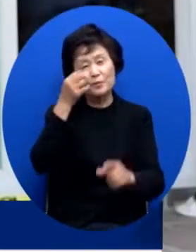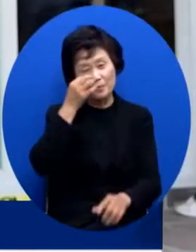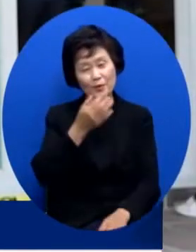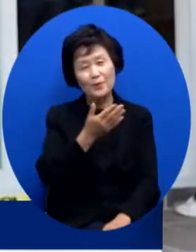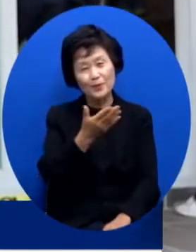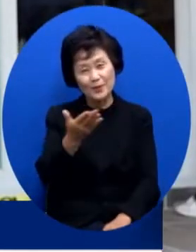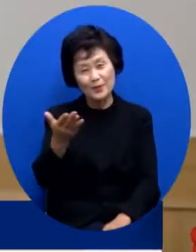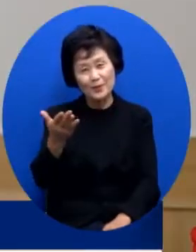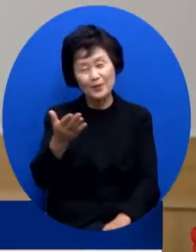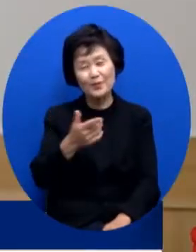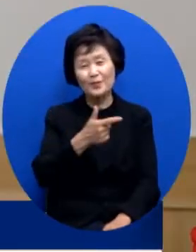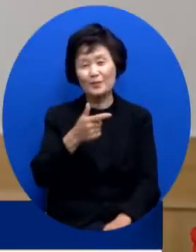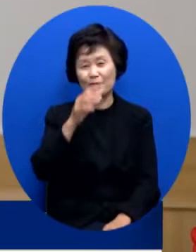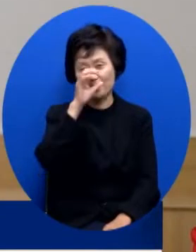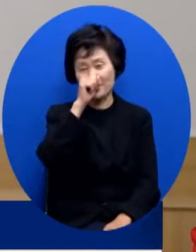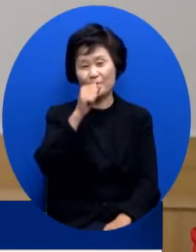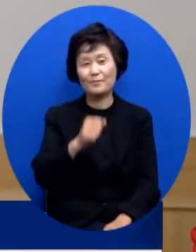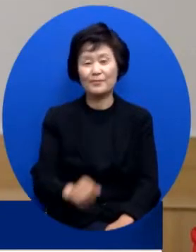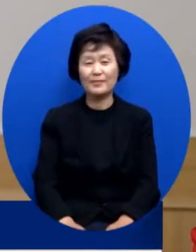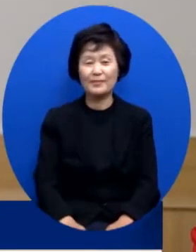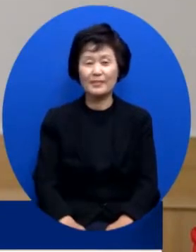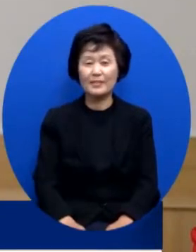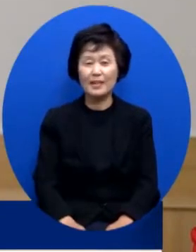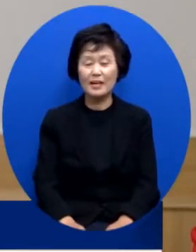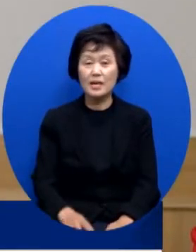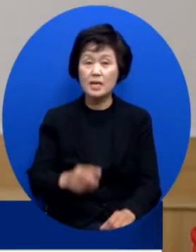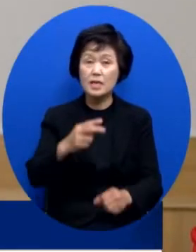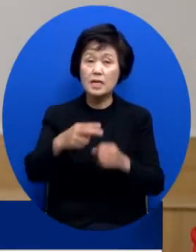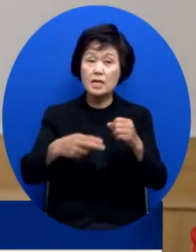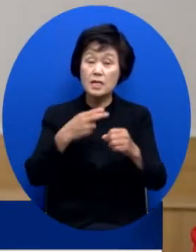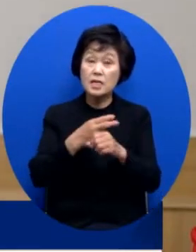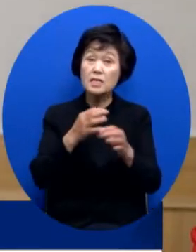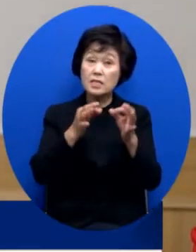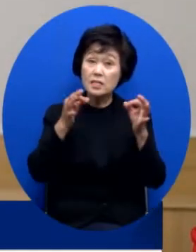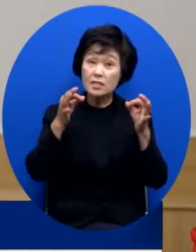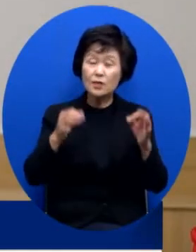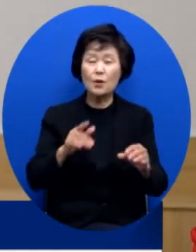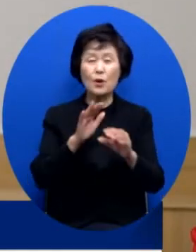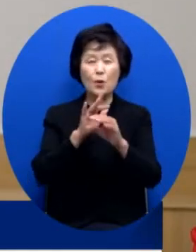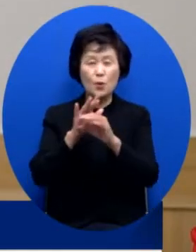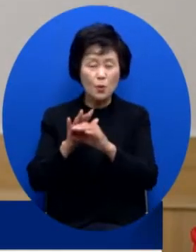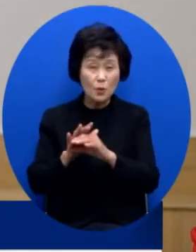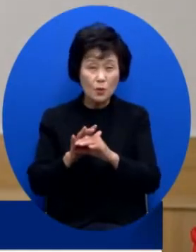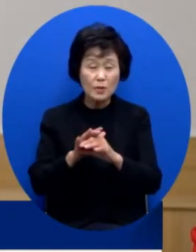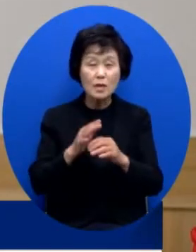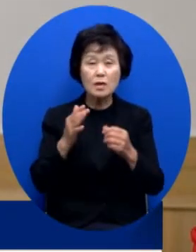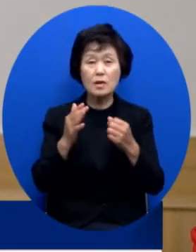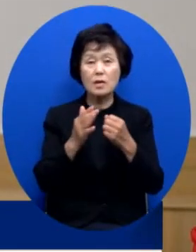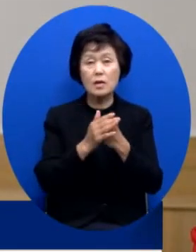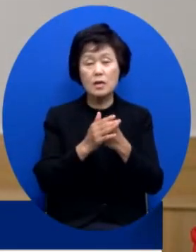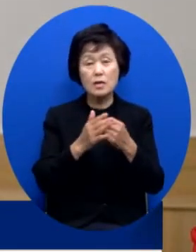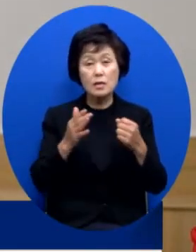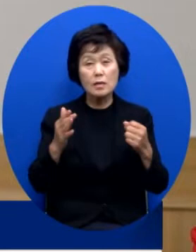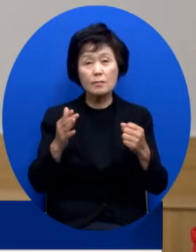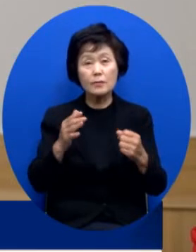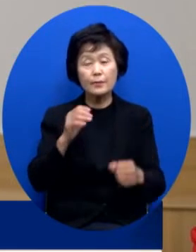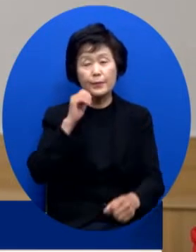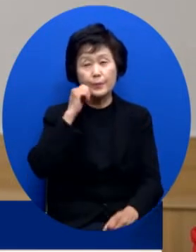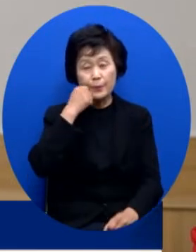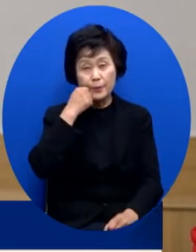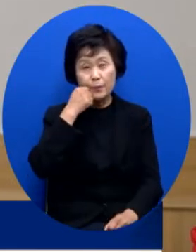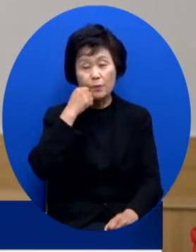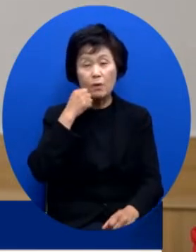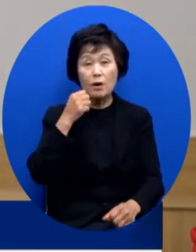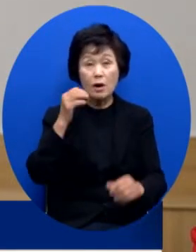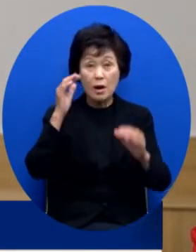참 좋습니다 지난 2년간 이제 코마 1 그로 인해서 저희들이 국내뿐만